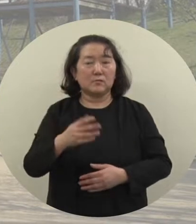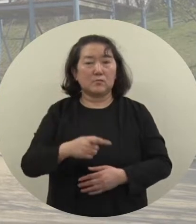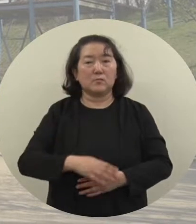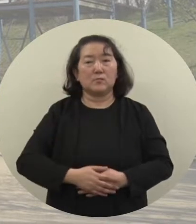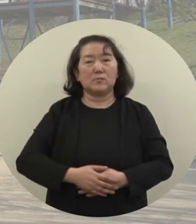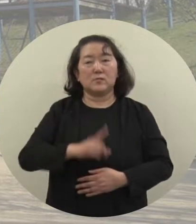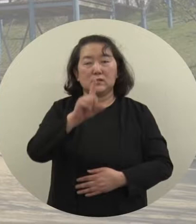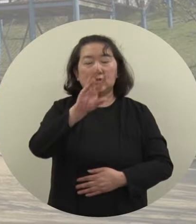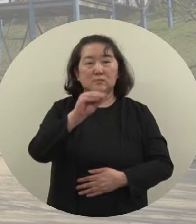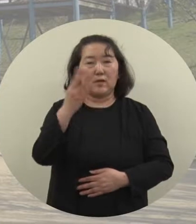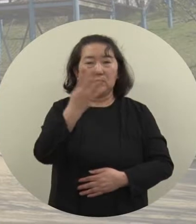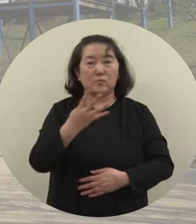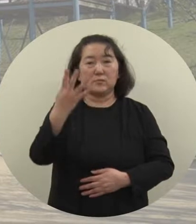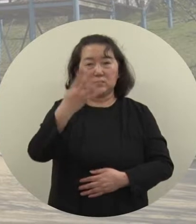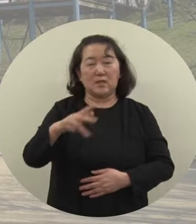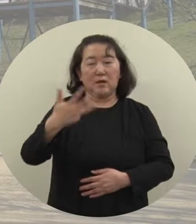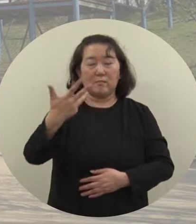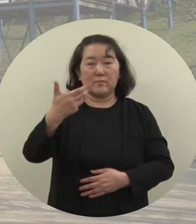9.7% となる